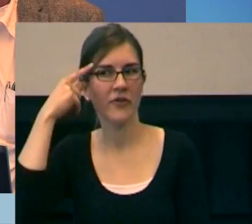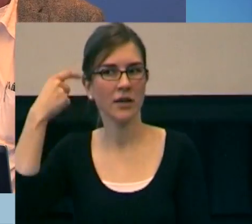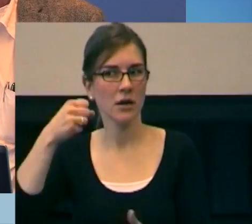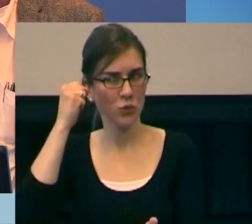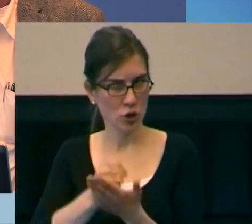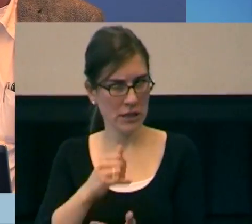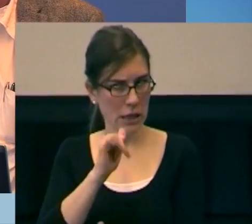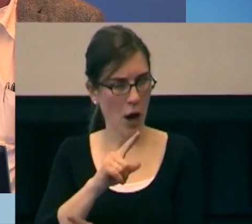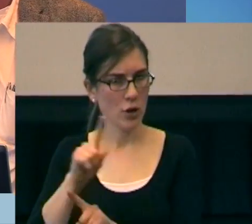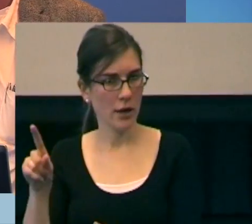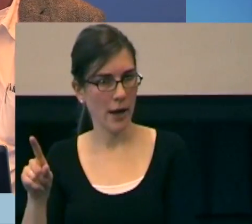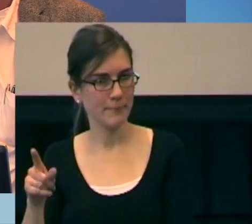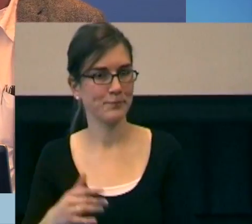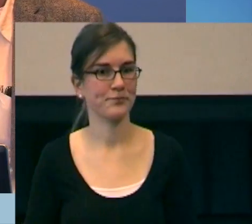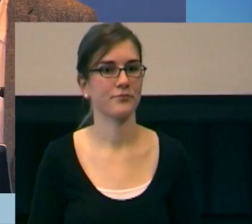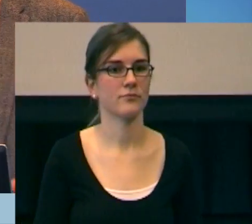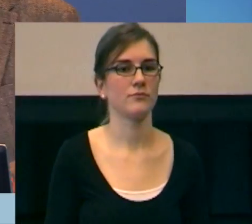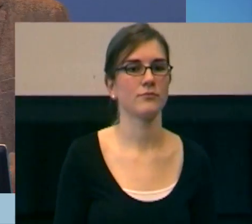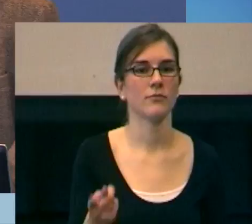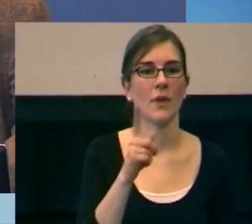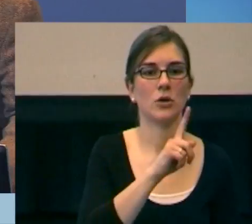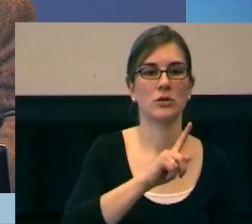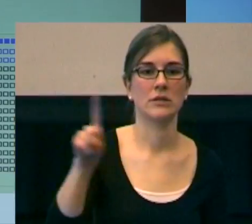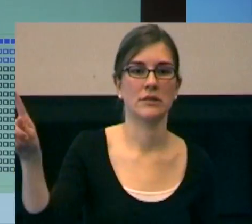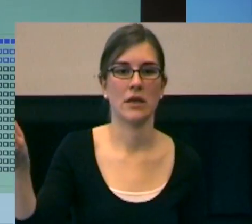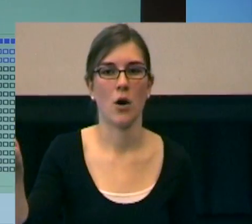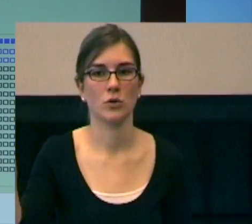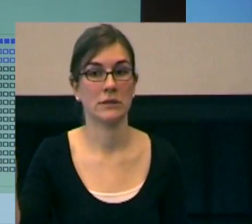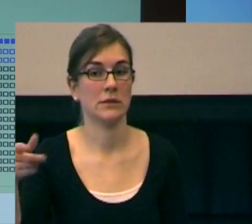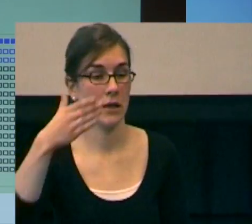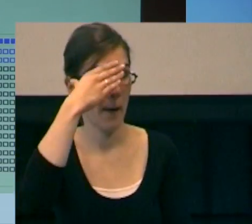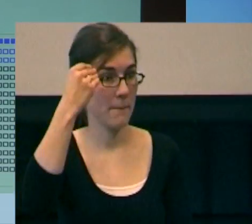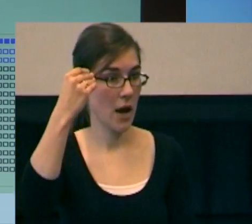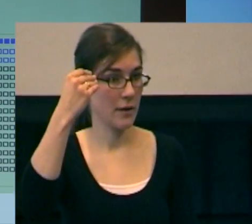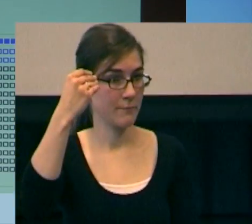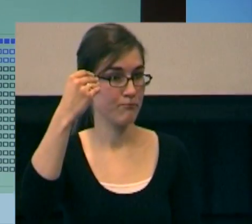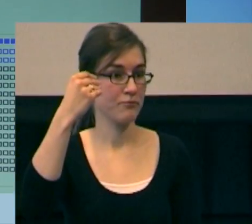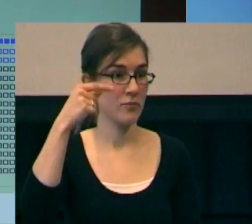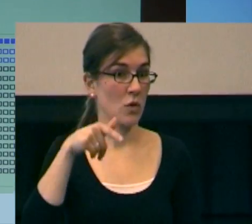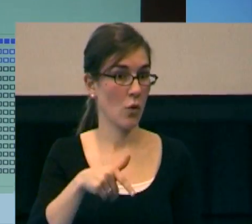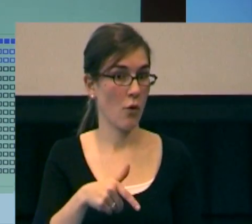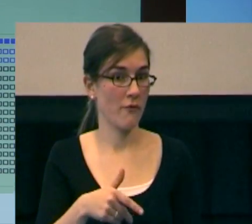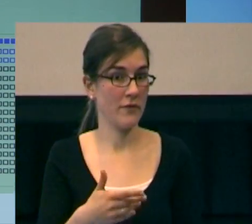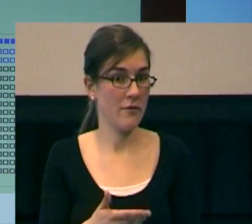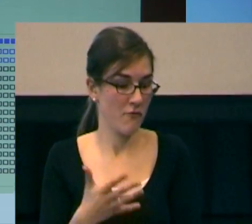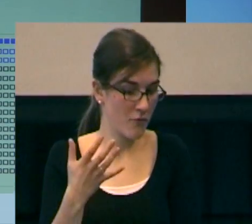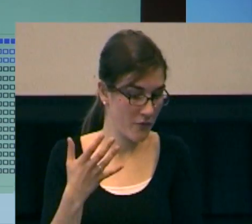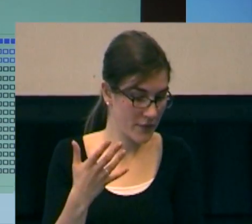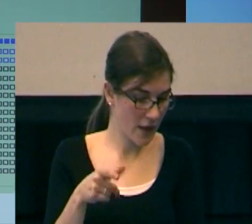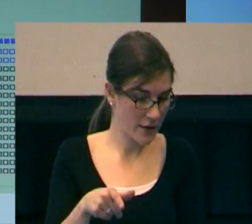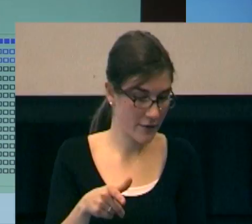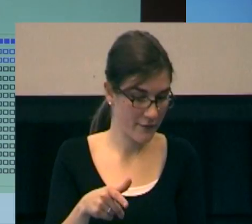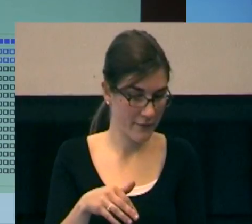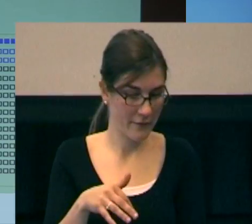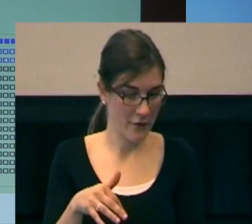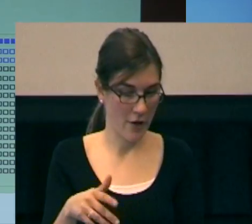Von den 1000 Männern werden dann 65 Prostatakrebse über diesen Weg entdeckt, weitere